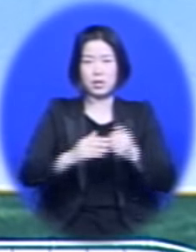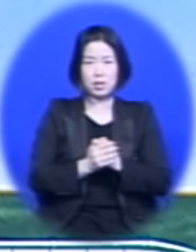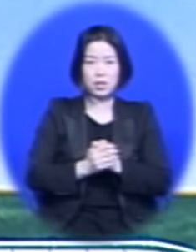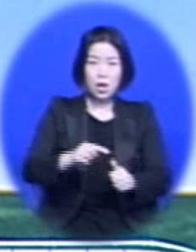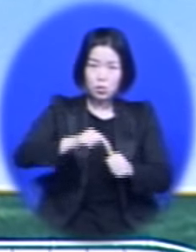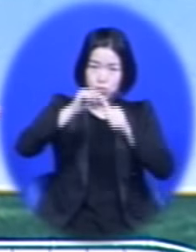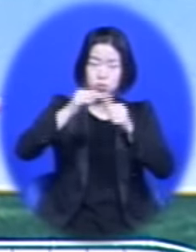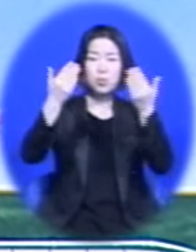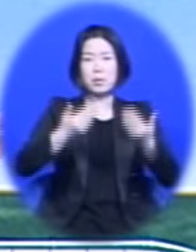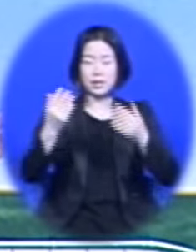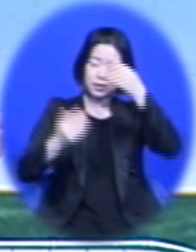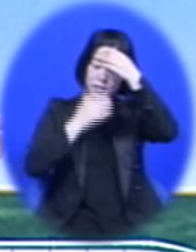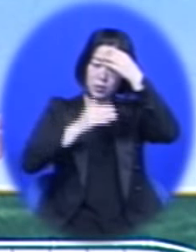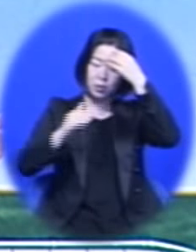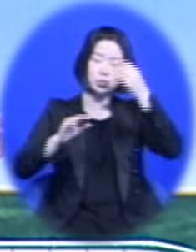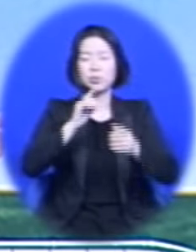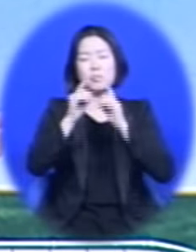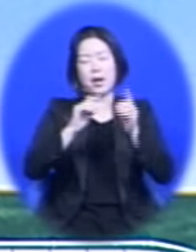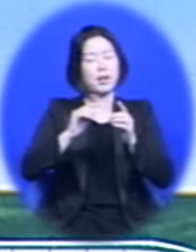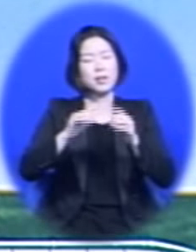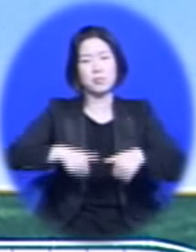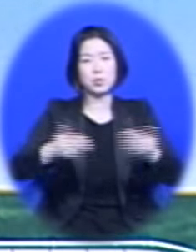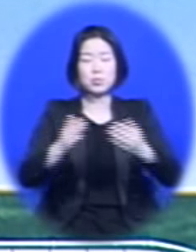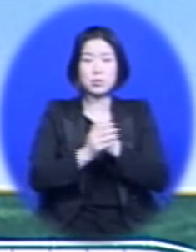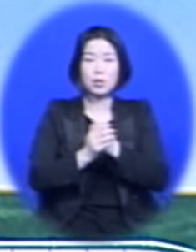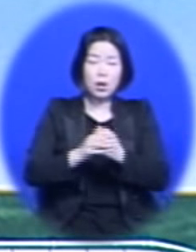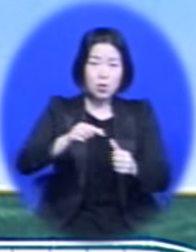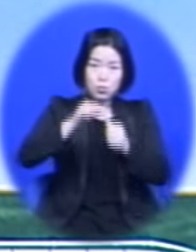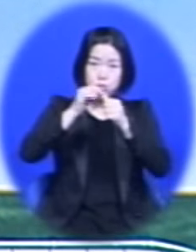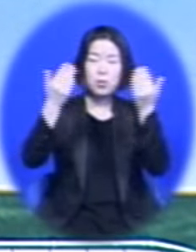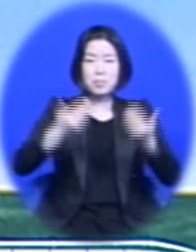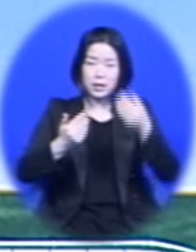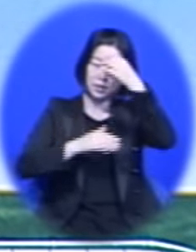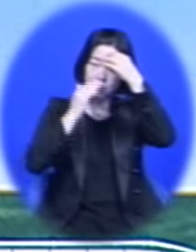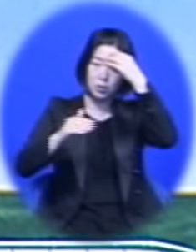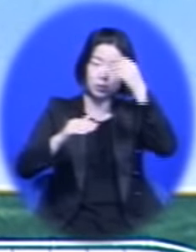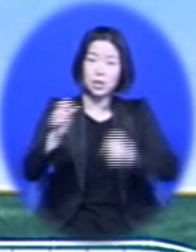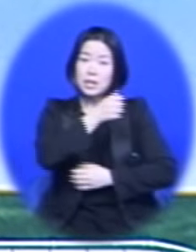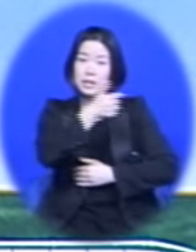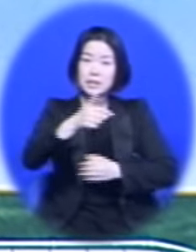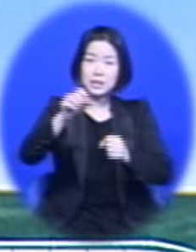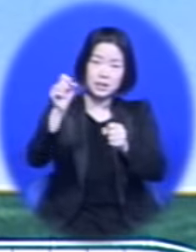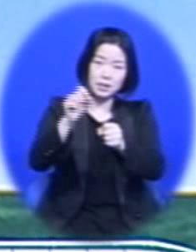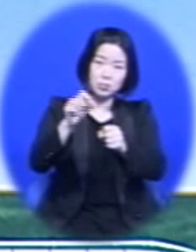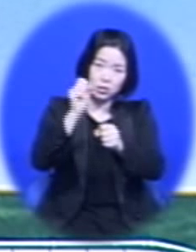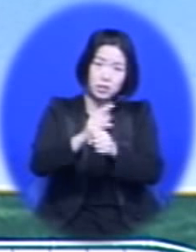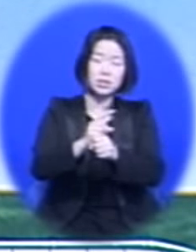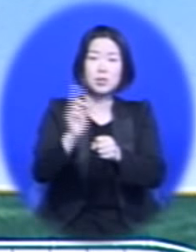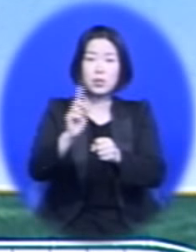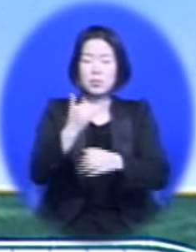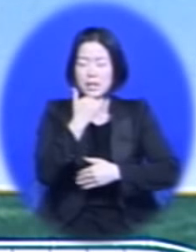구원받은 성도들은 말할 것도 없습니다. 구원받은 성도들의 가장 큰 특징이 기다림입니다.